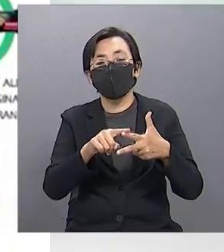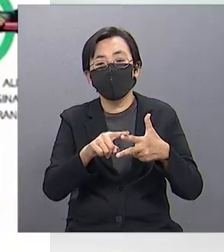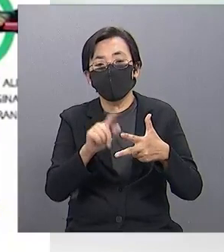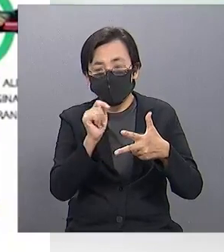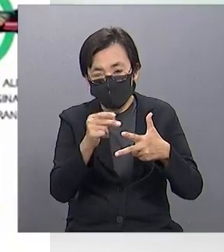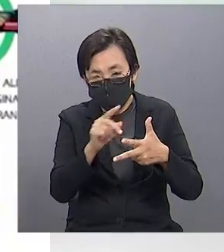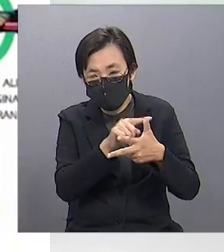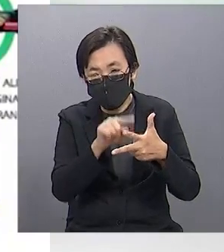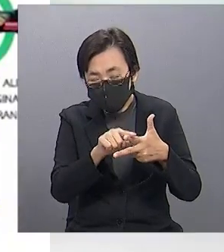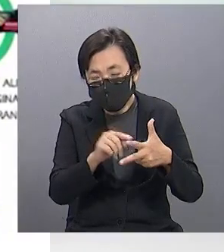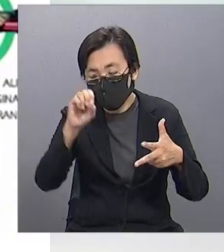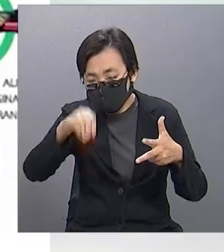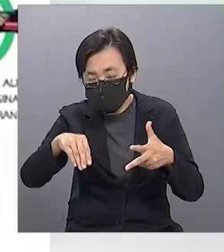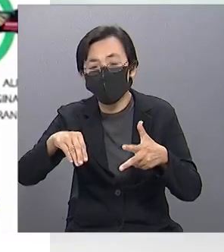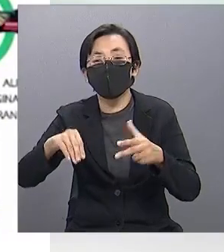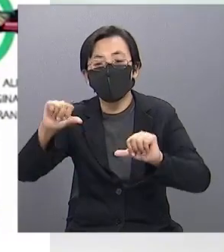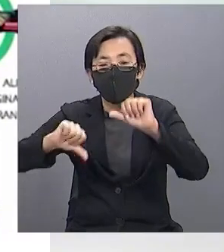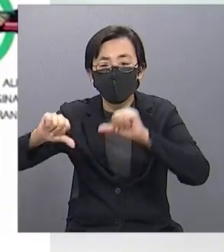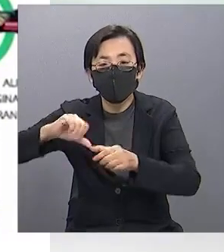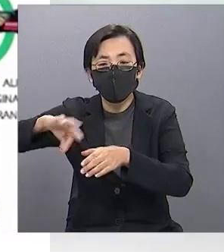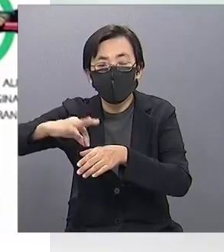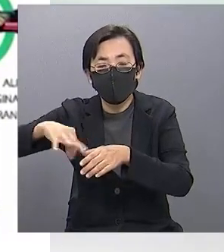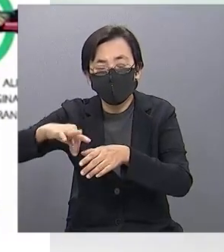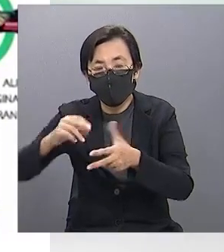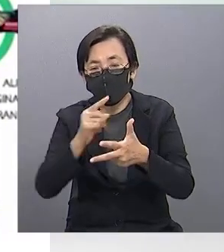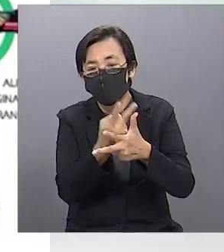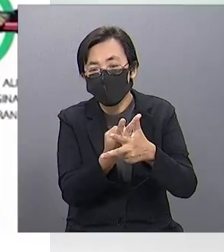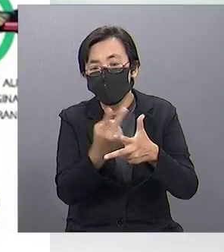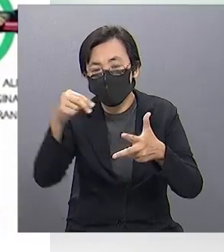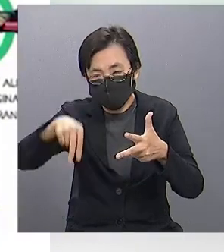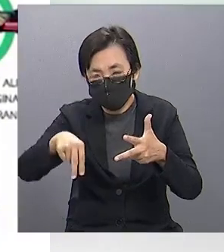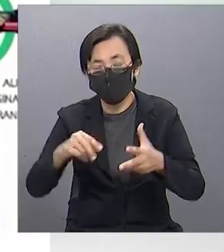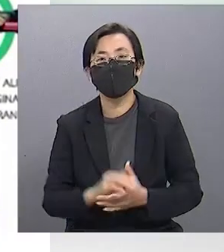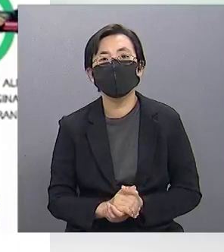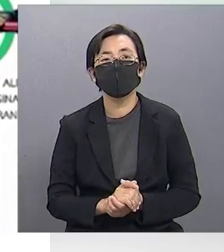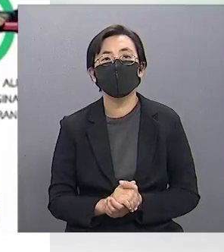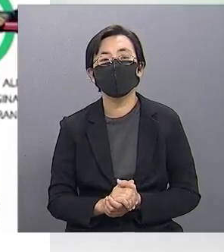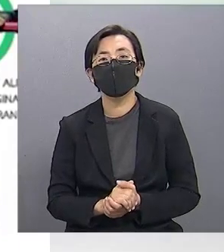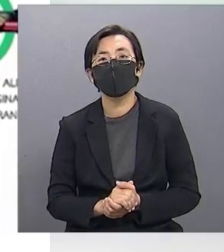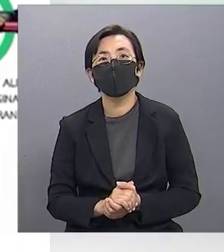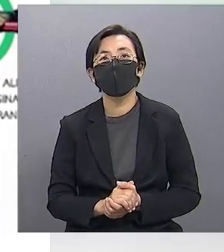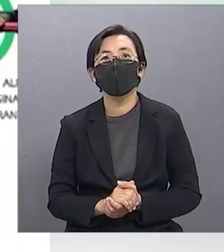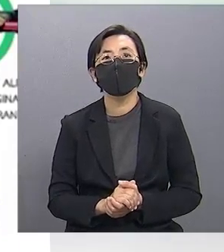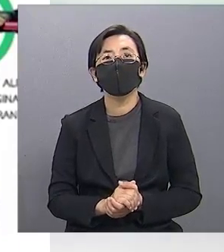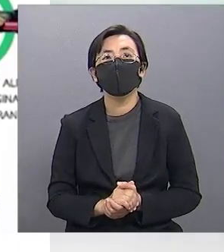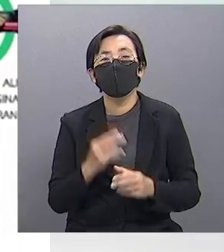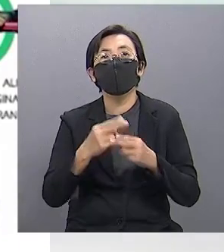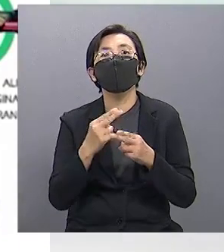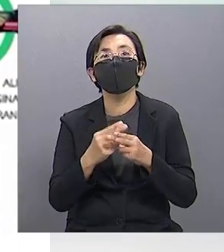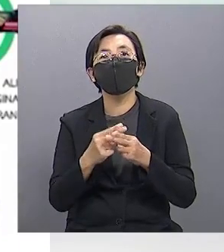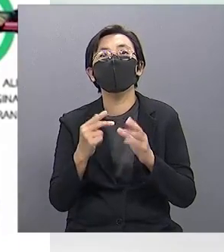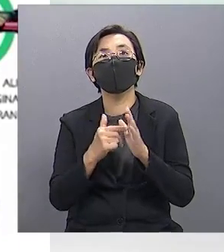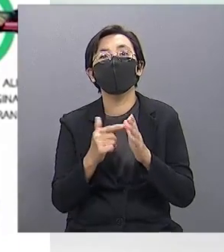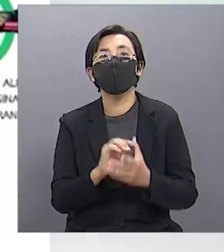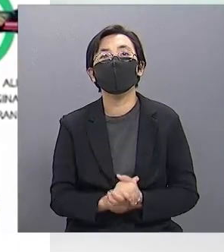ก็คือพบทั้ง2ตัวอย่างนี้ก็คือกาแฟNatural Herb Coffee Coffee นะคะตัวที่2เ